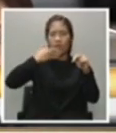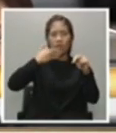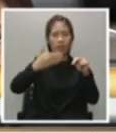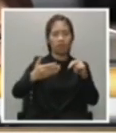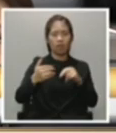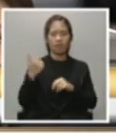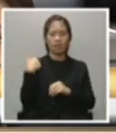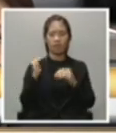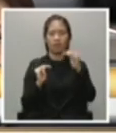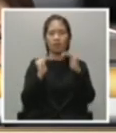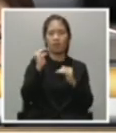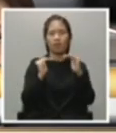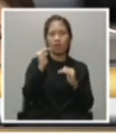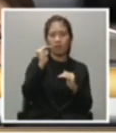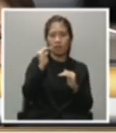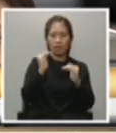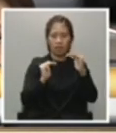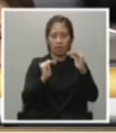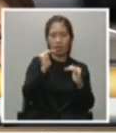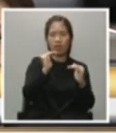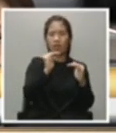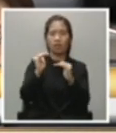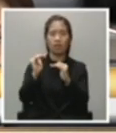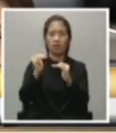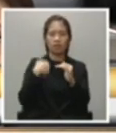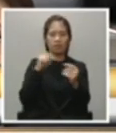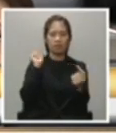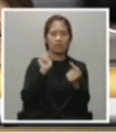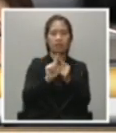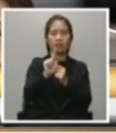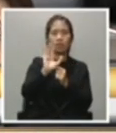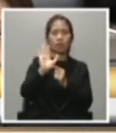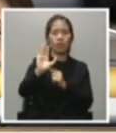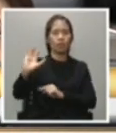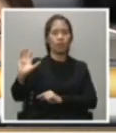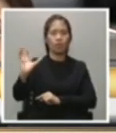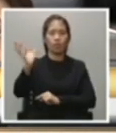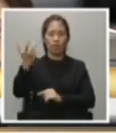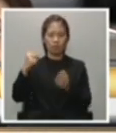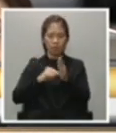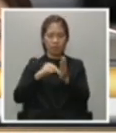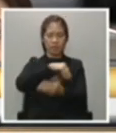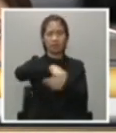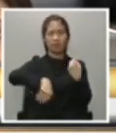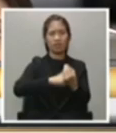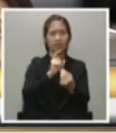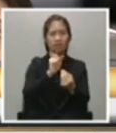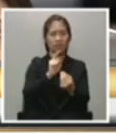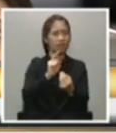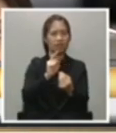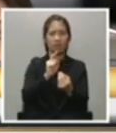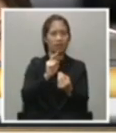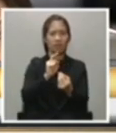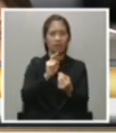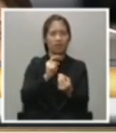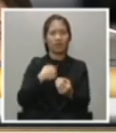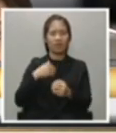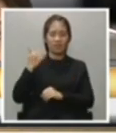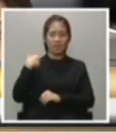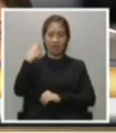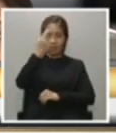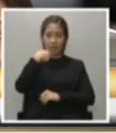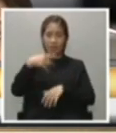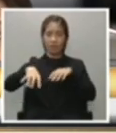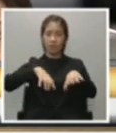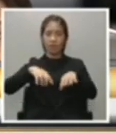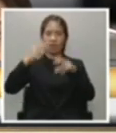ำขึ้นเป็นอันดับหนึ่งของโลกนี่คือความล้มเหลวด้านเศรษฐกิจภายใต้การบริหารของพลเอก